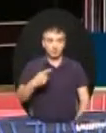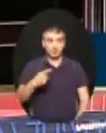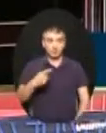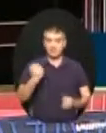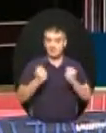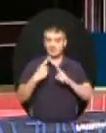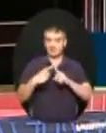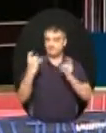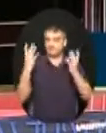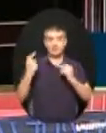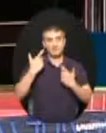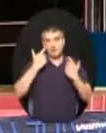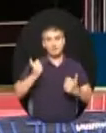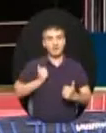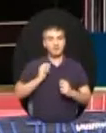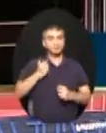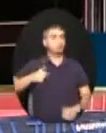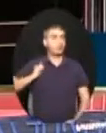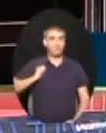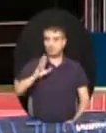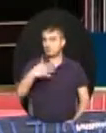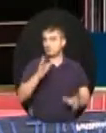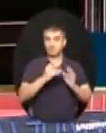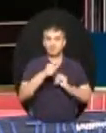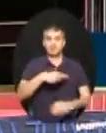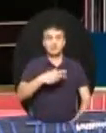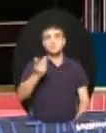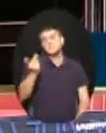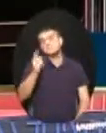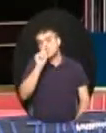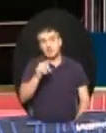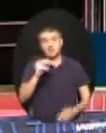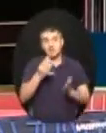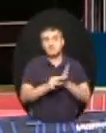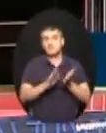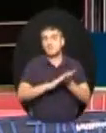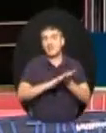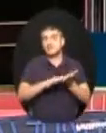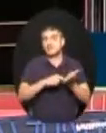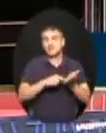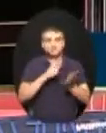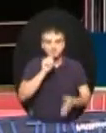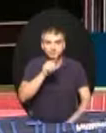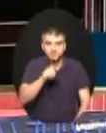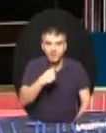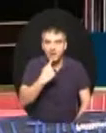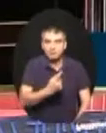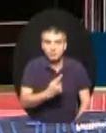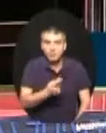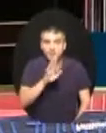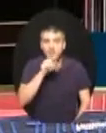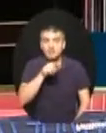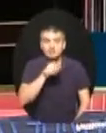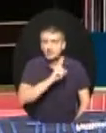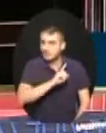שרכב השרד והמאבטח מהשבק יהיה עם חליל דם על הידיים. את זה אמרו, ועל